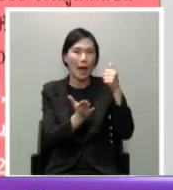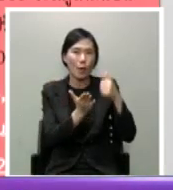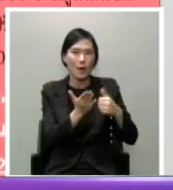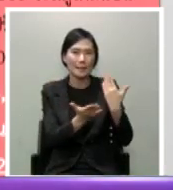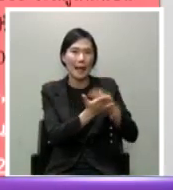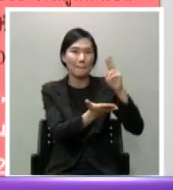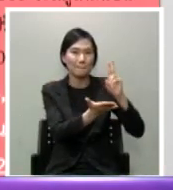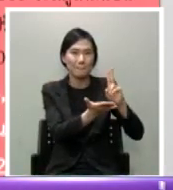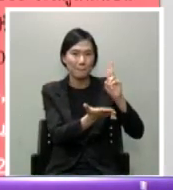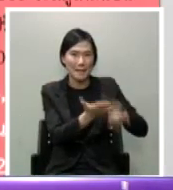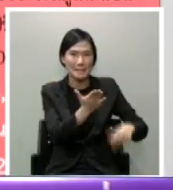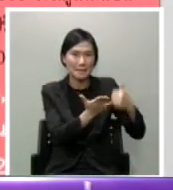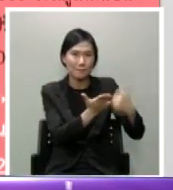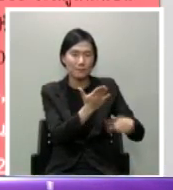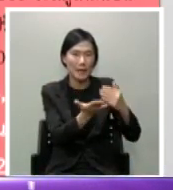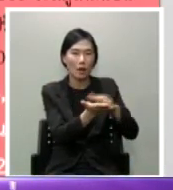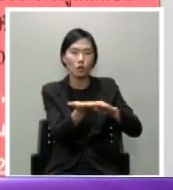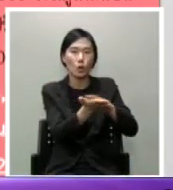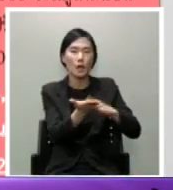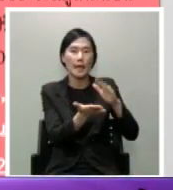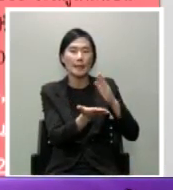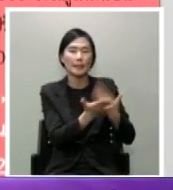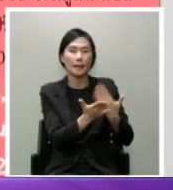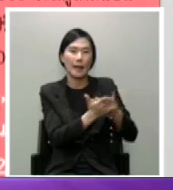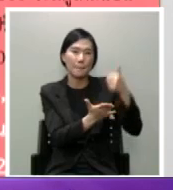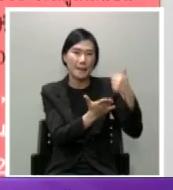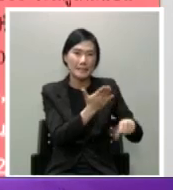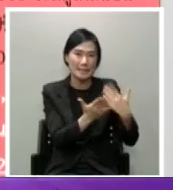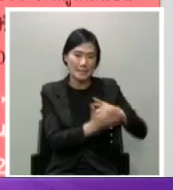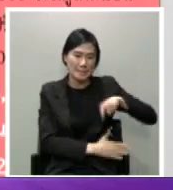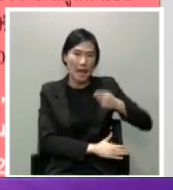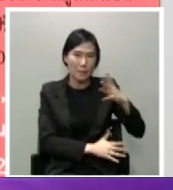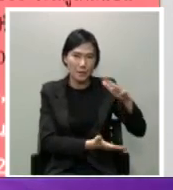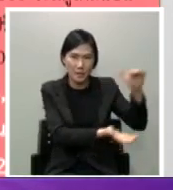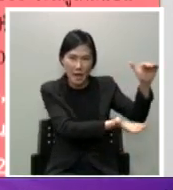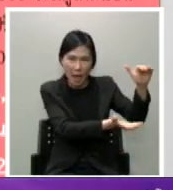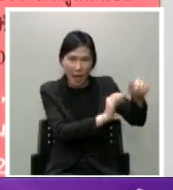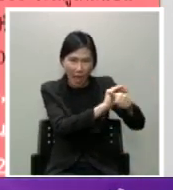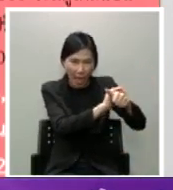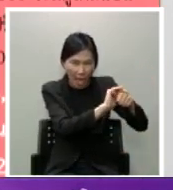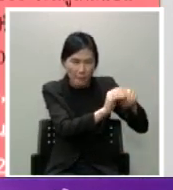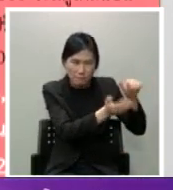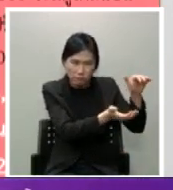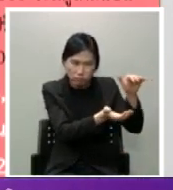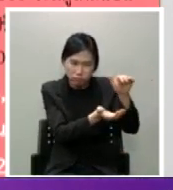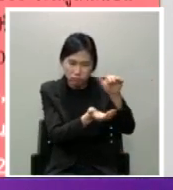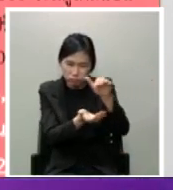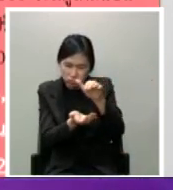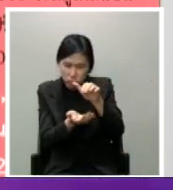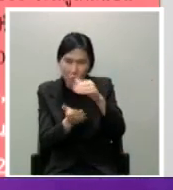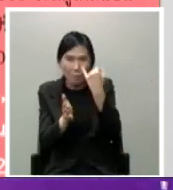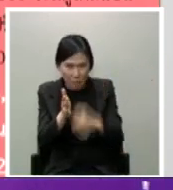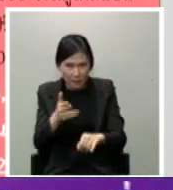าษีก็ดีนี่แปลว่าไม่ยอมเสียสักบาทหลบซุกซุกซ่อนซ่อนเข้ามาก็ดี1